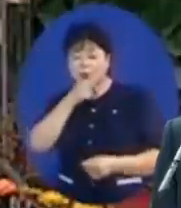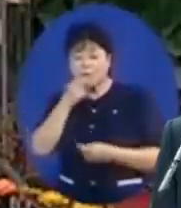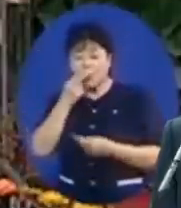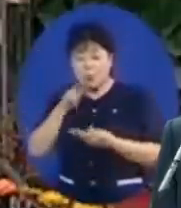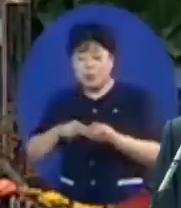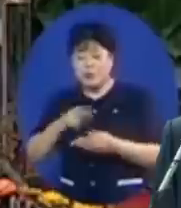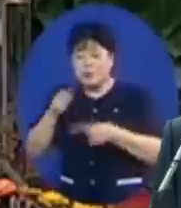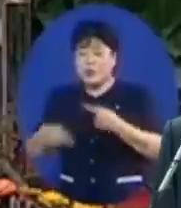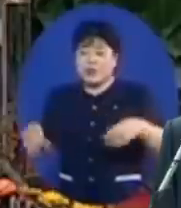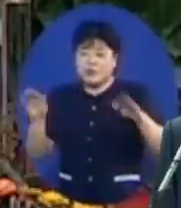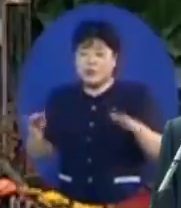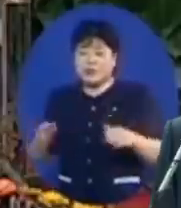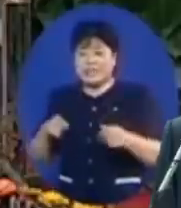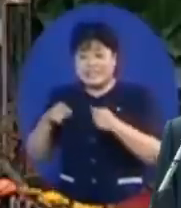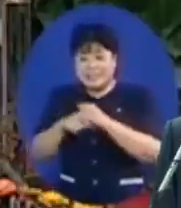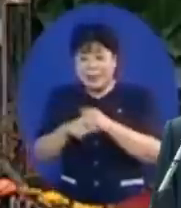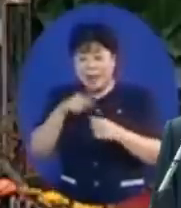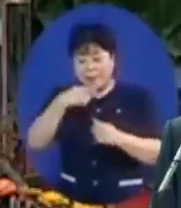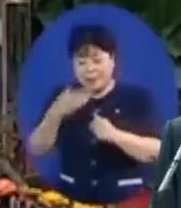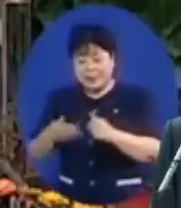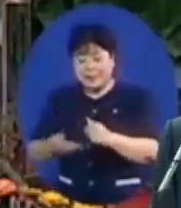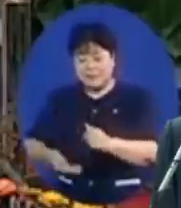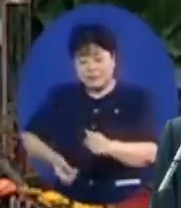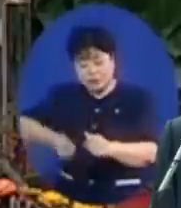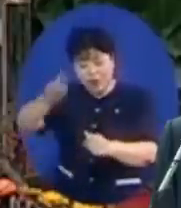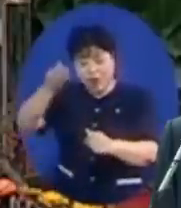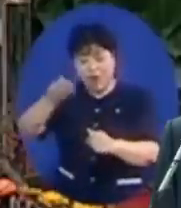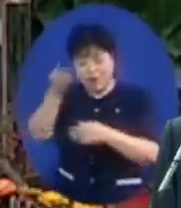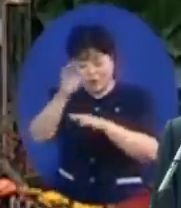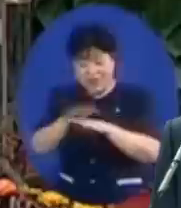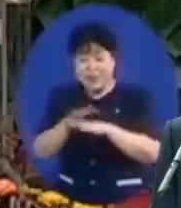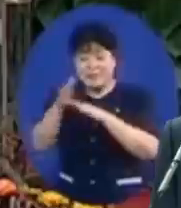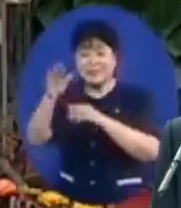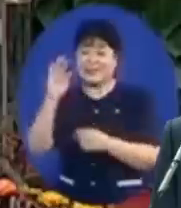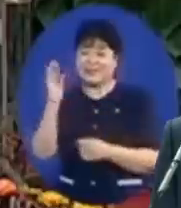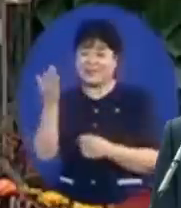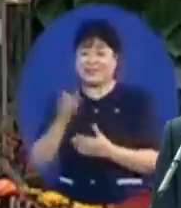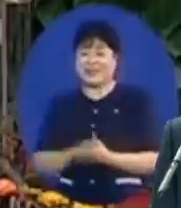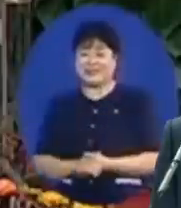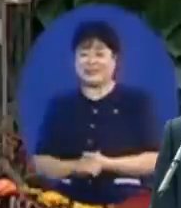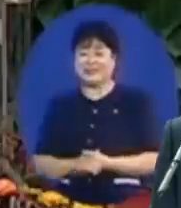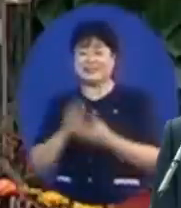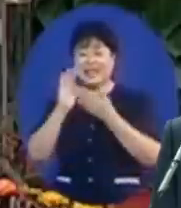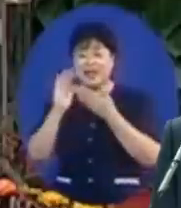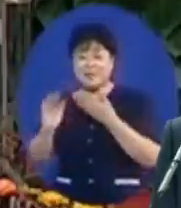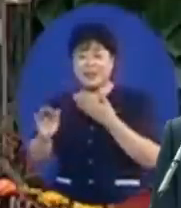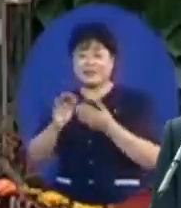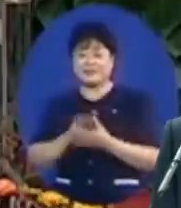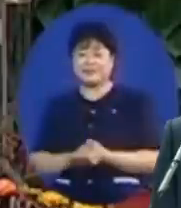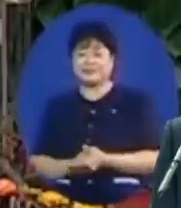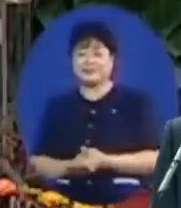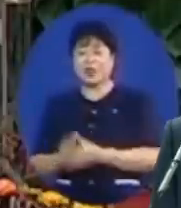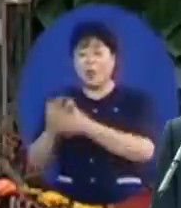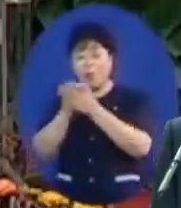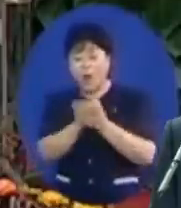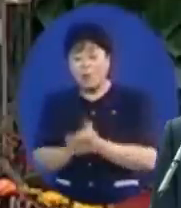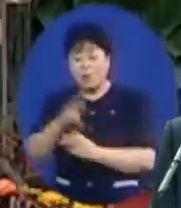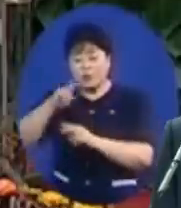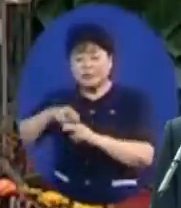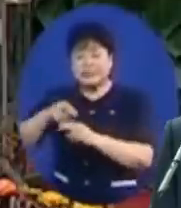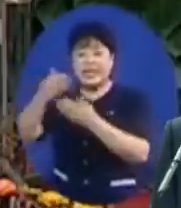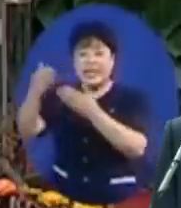이런 것을 잡아서 피를 재단에 뿌리고 하나님께 예배를 드려야 되는 것입니다. 그 다음에는 또 화목제가 있는